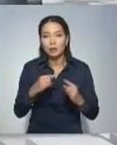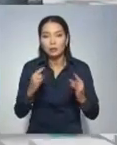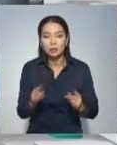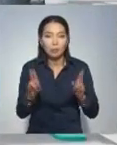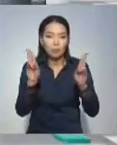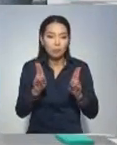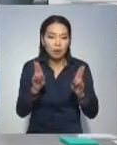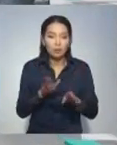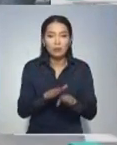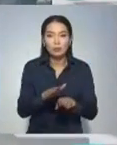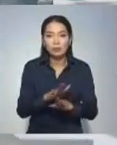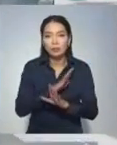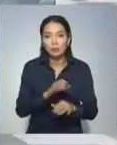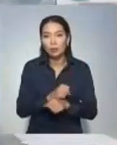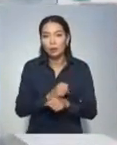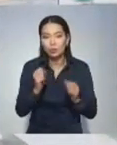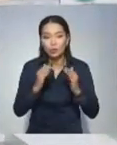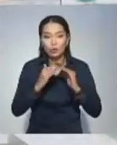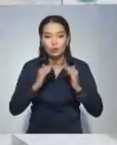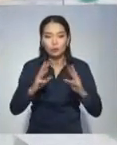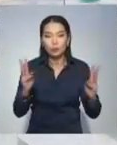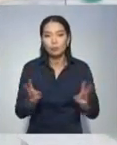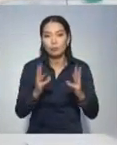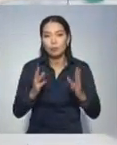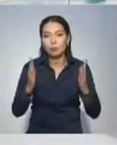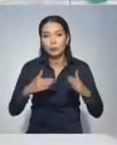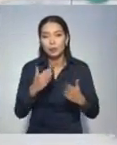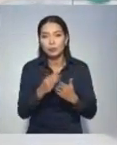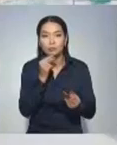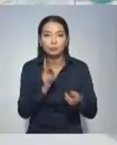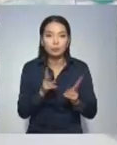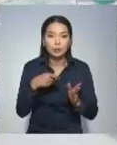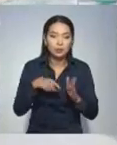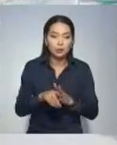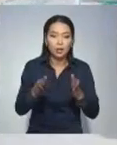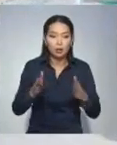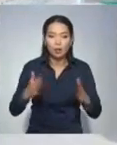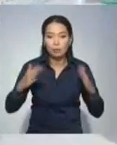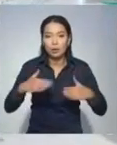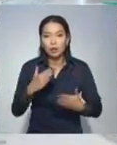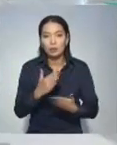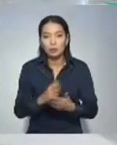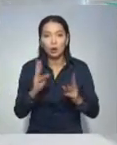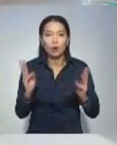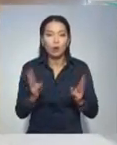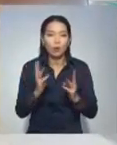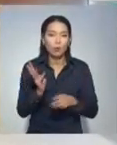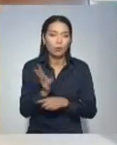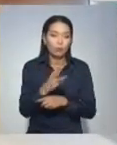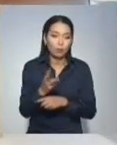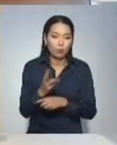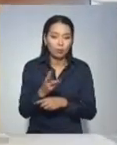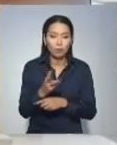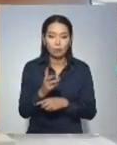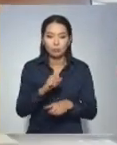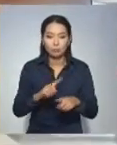сақталмаған. Содан жарылыс болып үйдің шатыры өртенген. Ас үймен кіреберіс опырылып түскен. Өрт бір сағатқа жетпей сөндірілді.